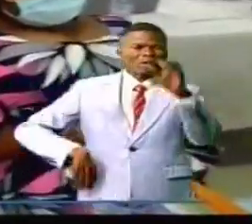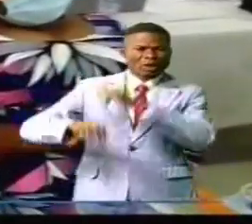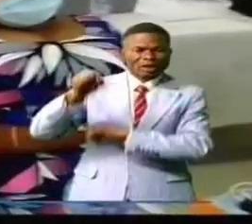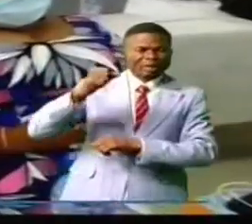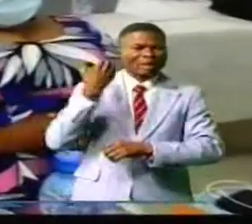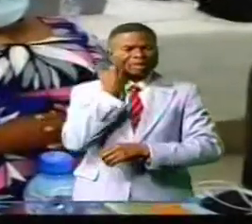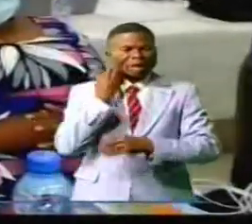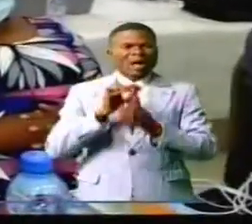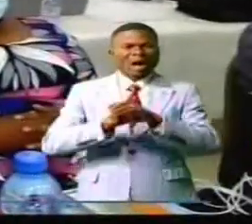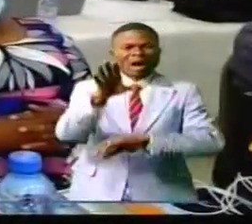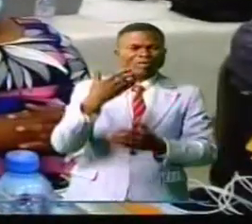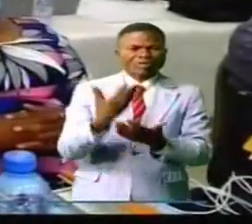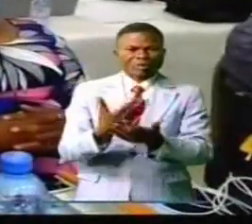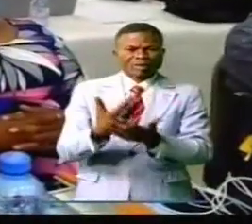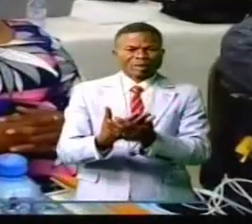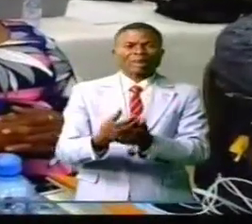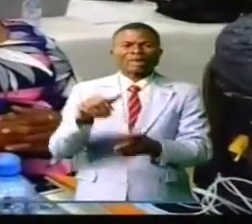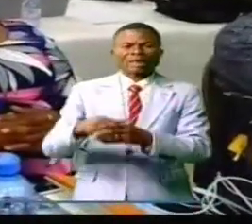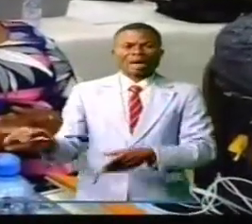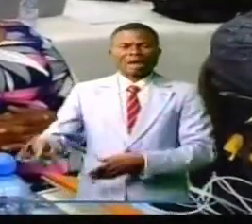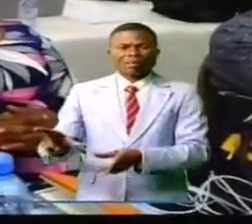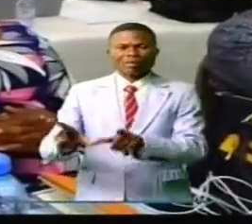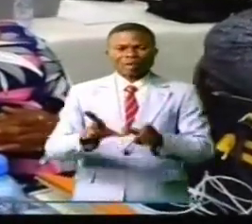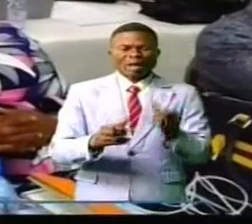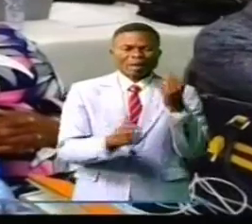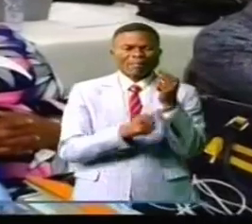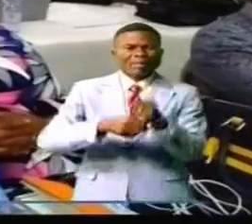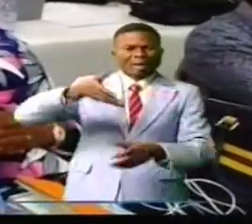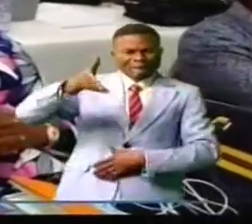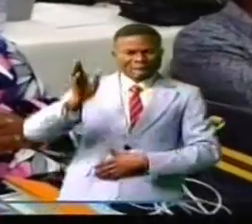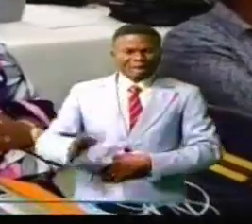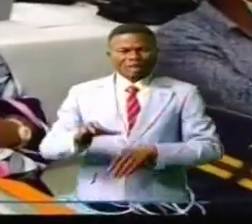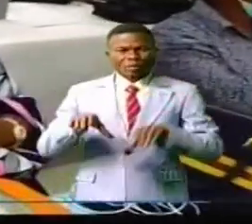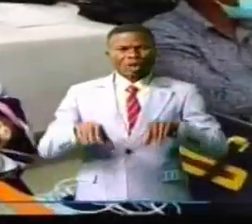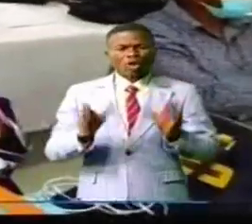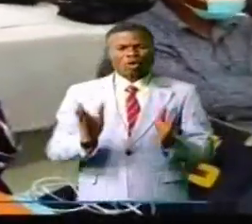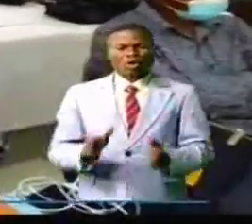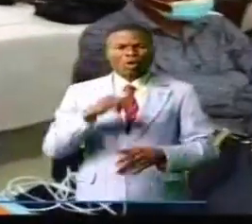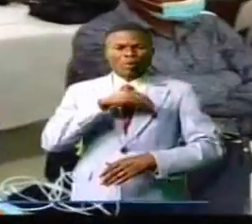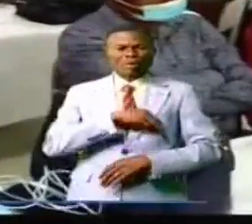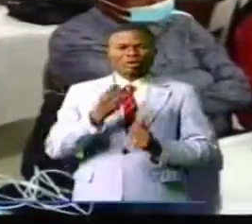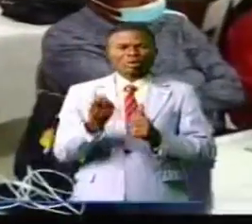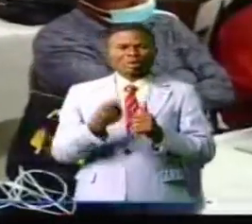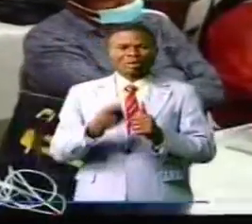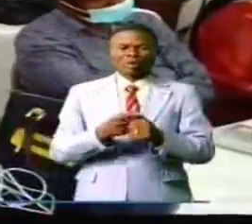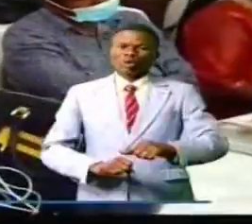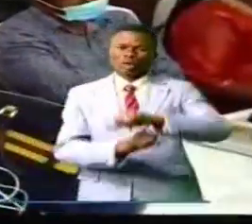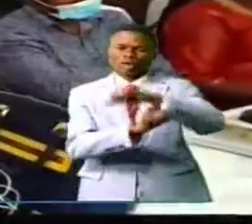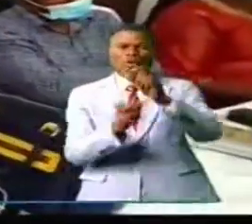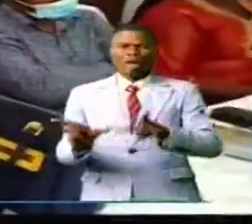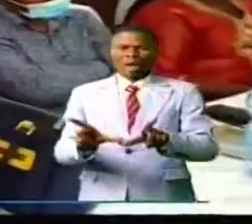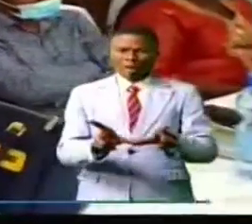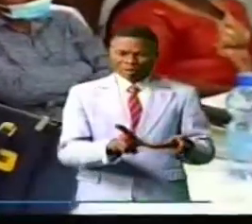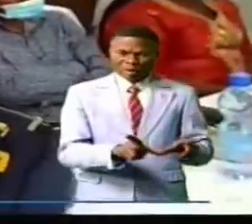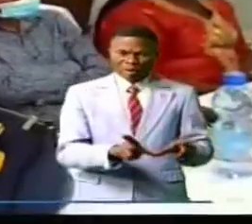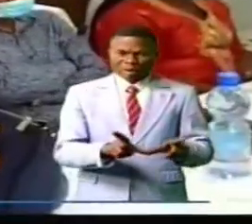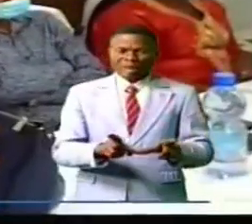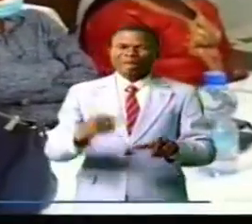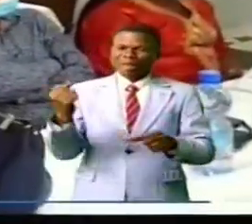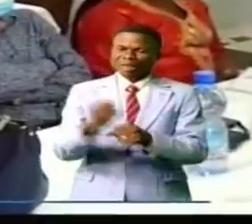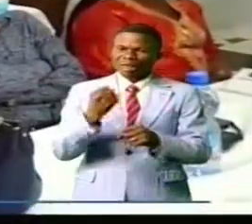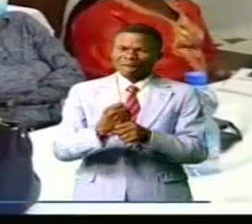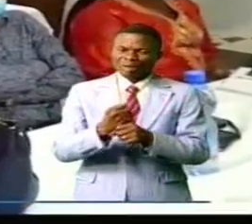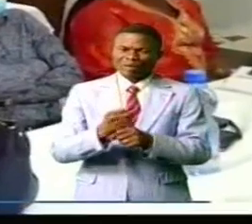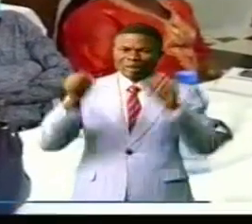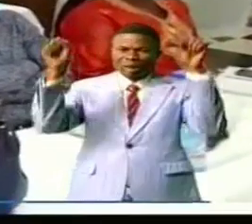a dépêché en urgence au Lualaba une équipe d'experts nationaux ayant pour mission d'appuyer le Lualaba dans la mise en œuvre